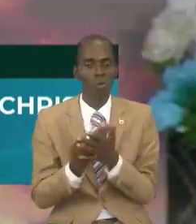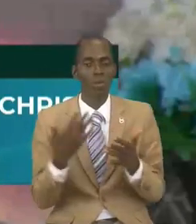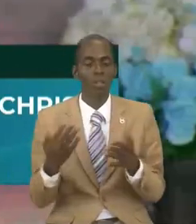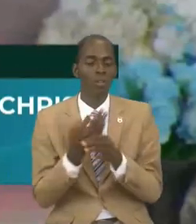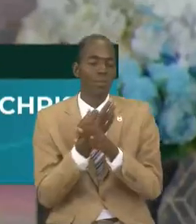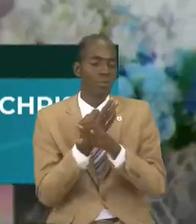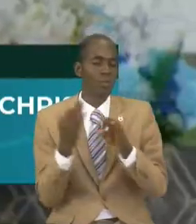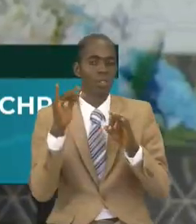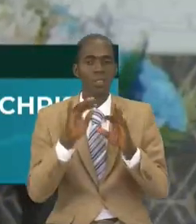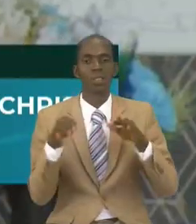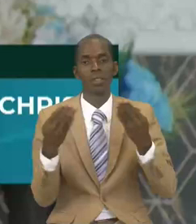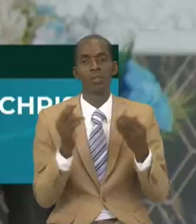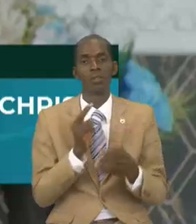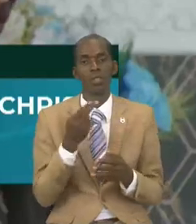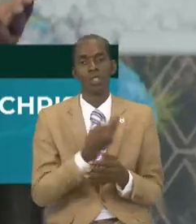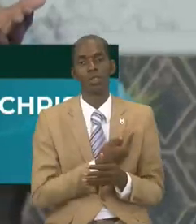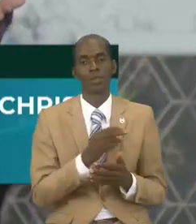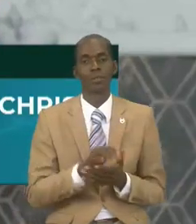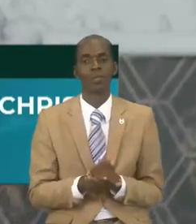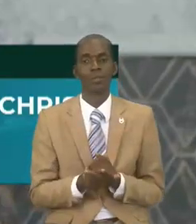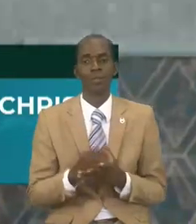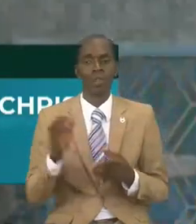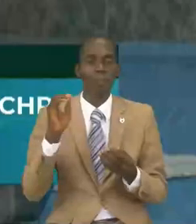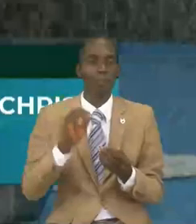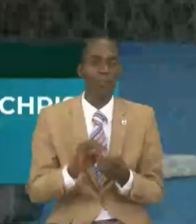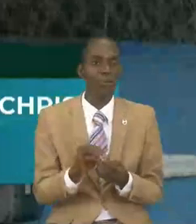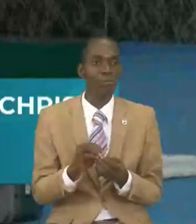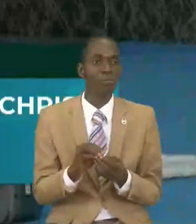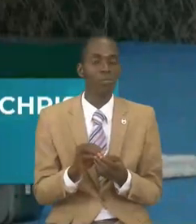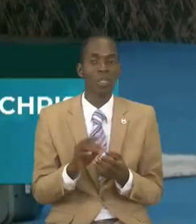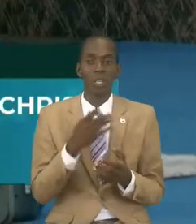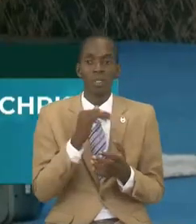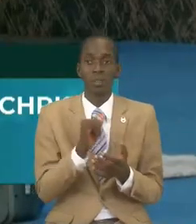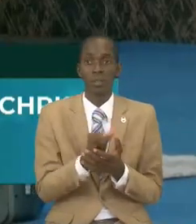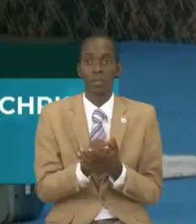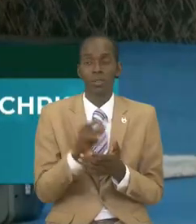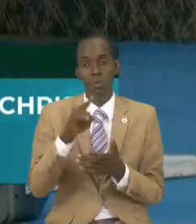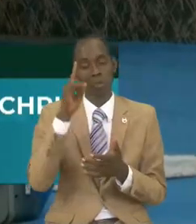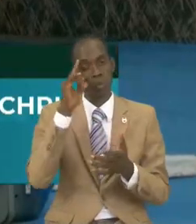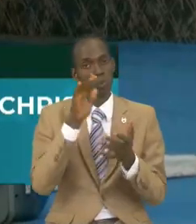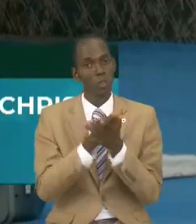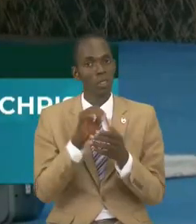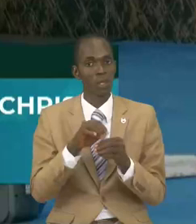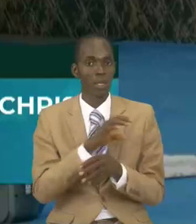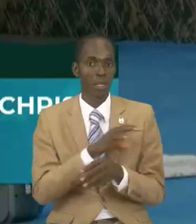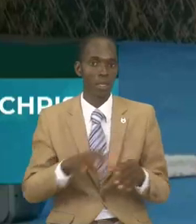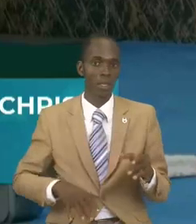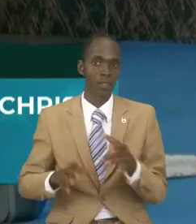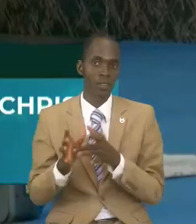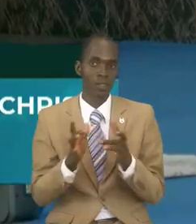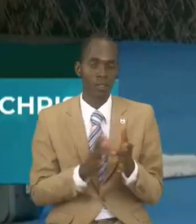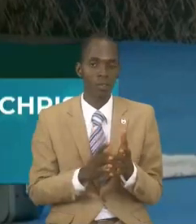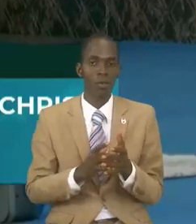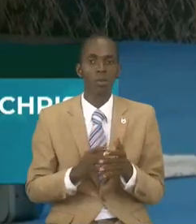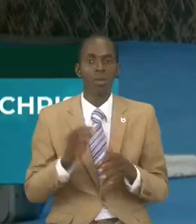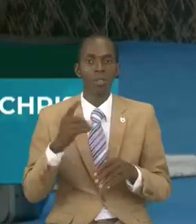toutes choses avec lui? C'est notre droit. Lorsque tu viens à Christ et tu crois au Seigneur Jésus-Christ et